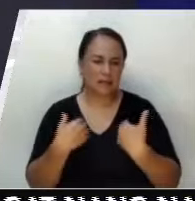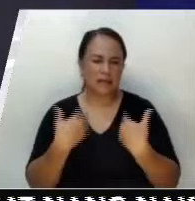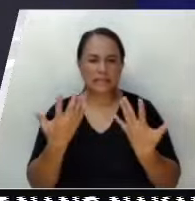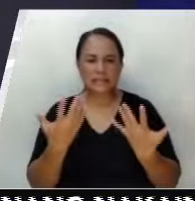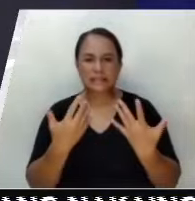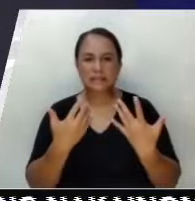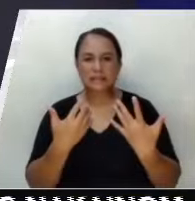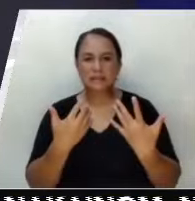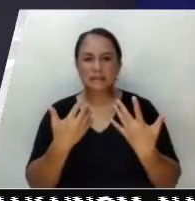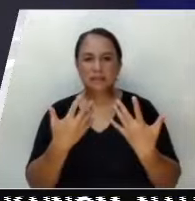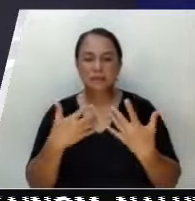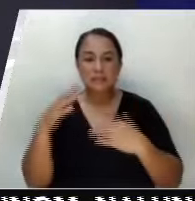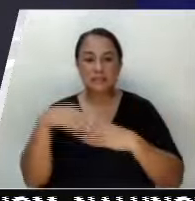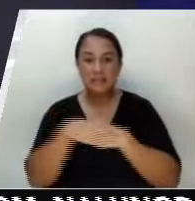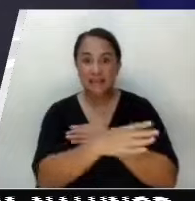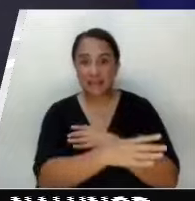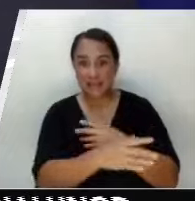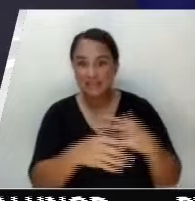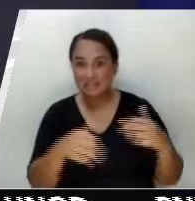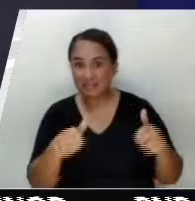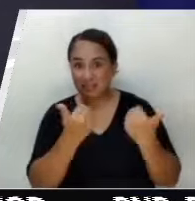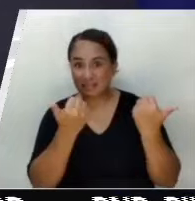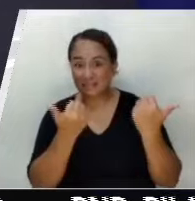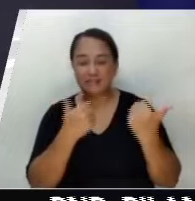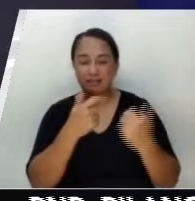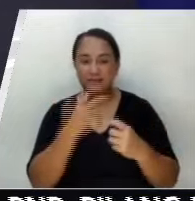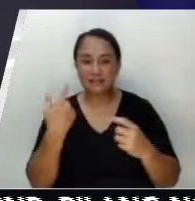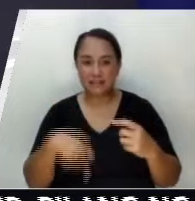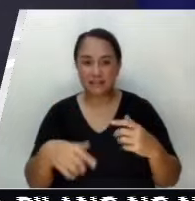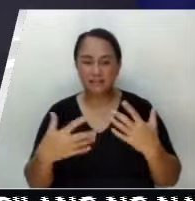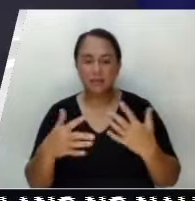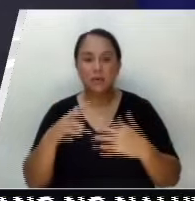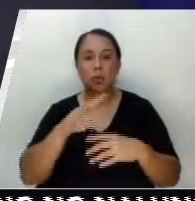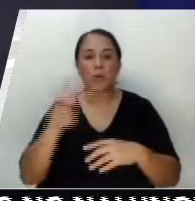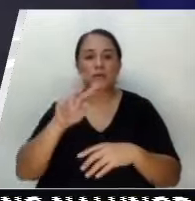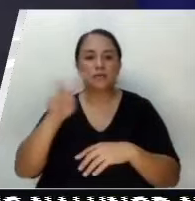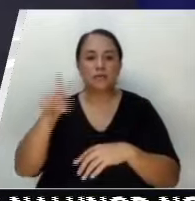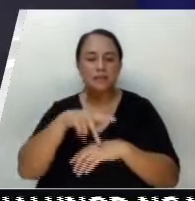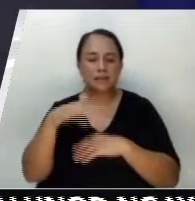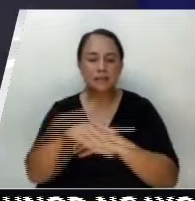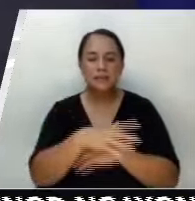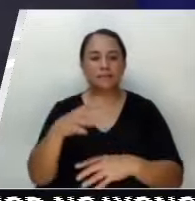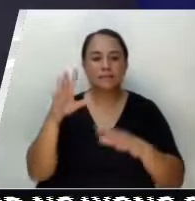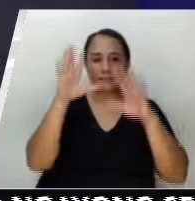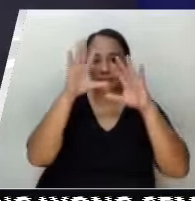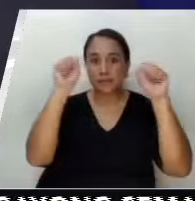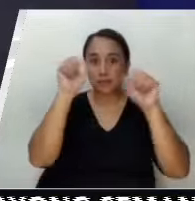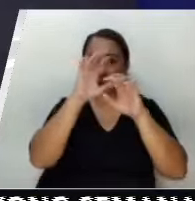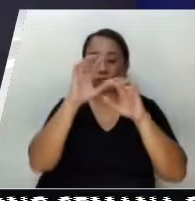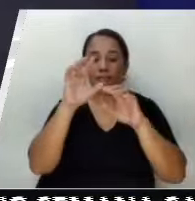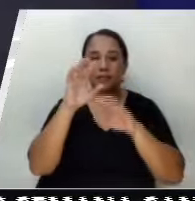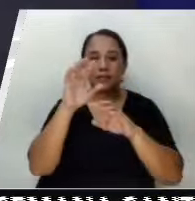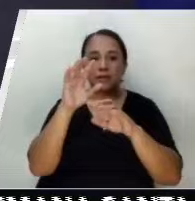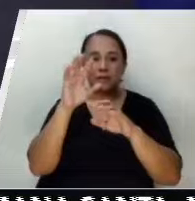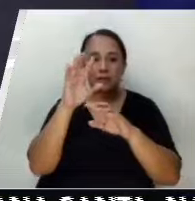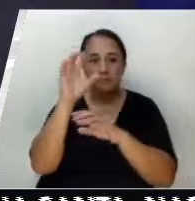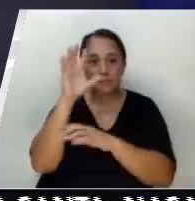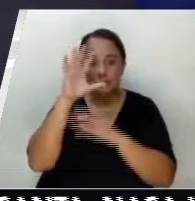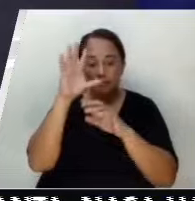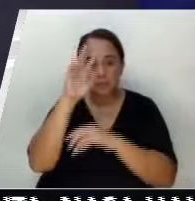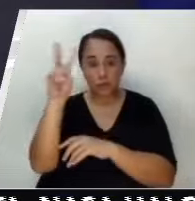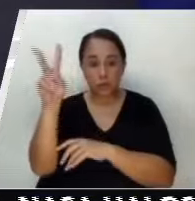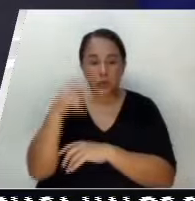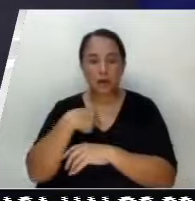ng China sa West Philippine Sea, pinirmahan ni Pangulong Bongbong Marcos ang kautosang magpapalakas sa maritime security at maritime